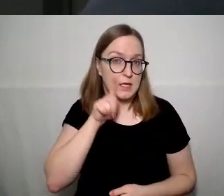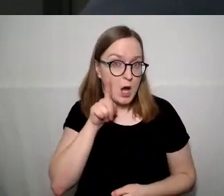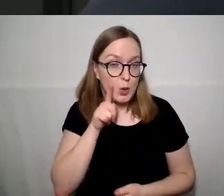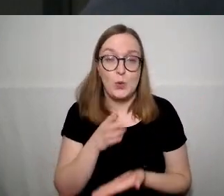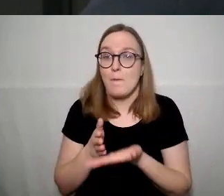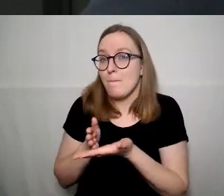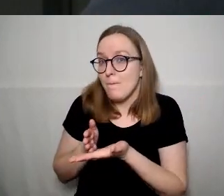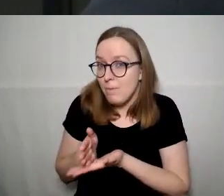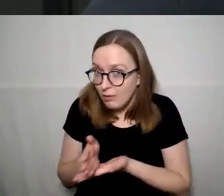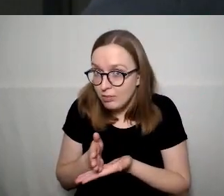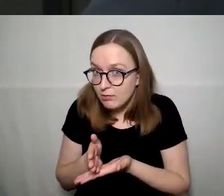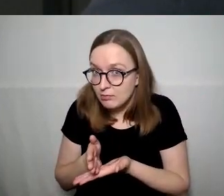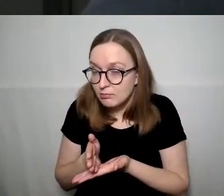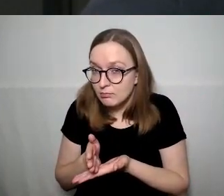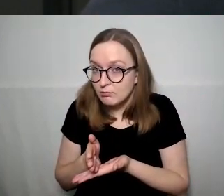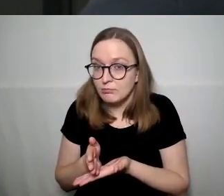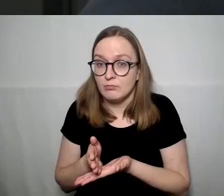ir